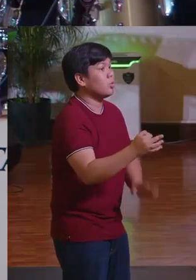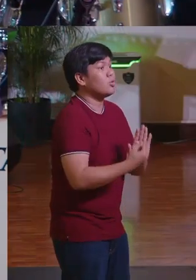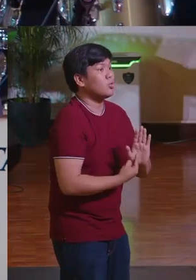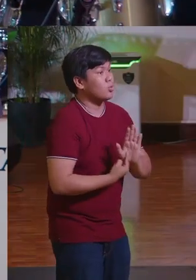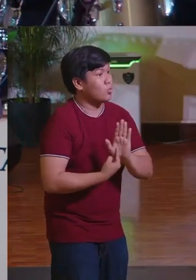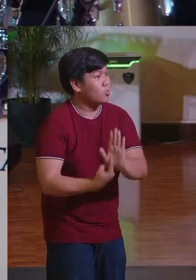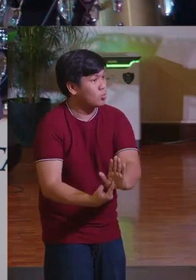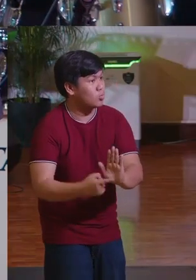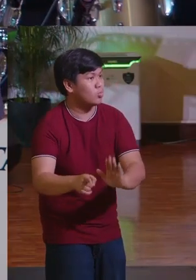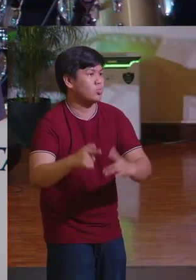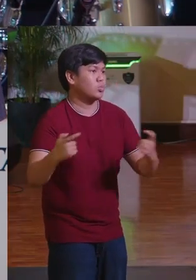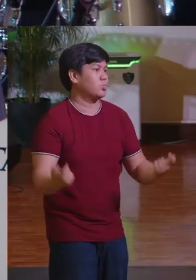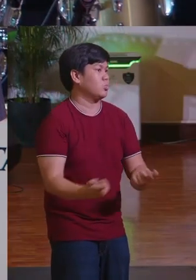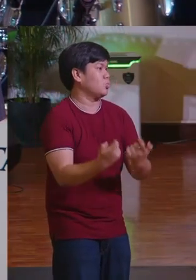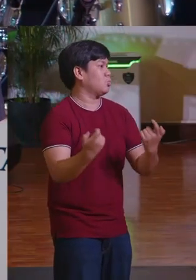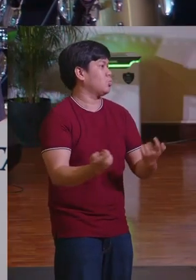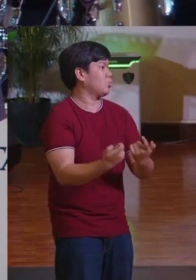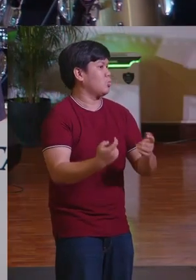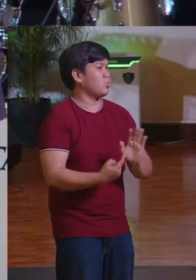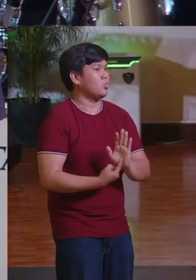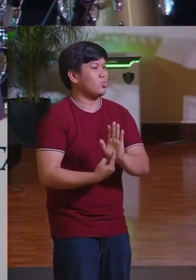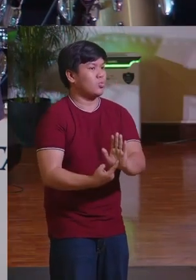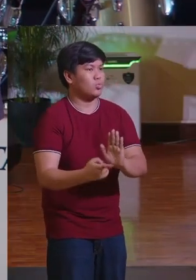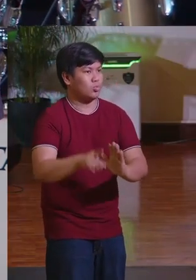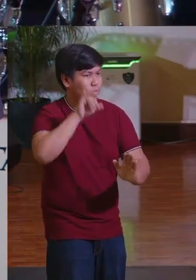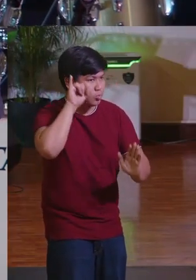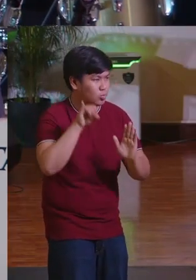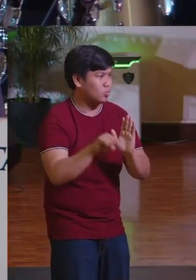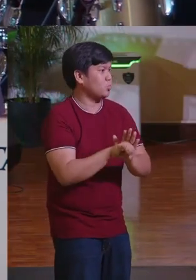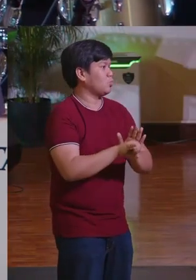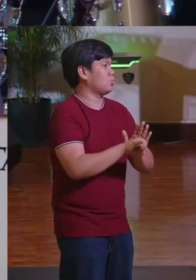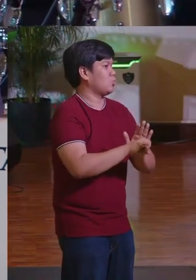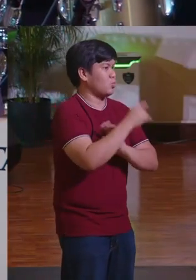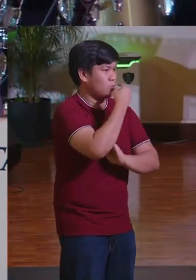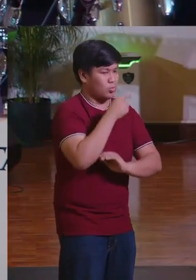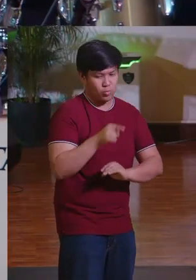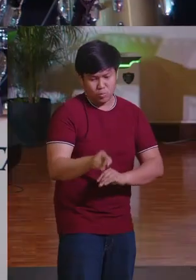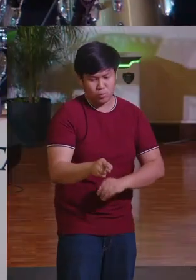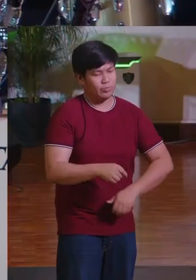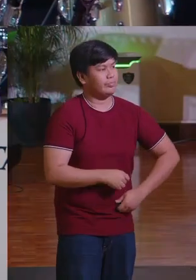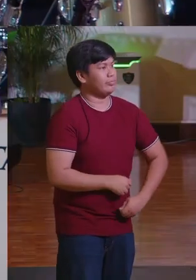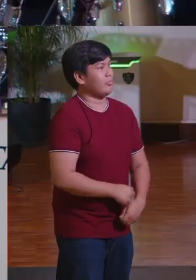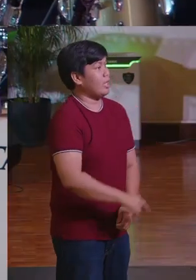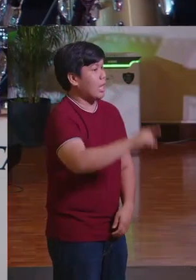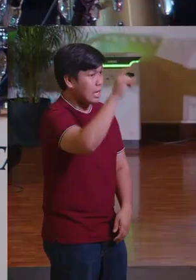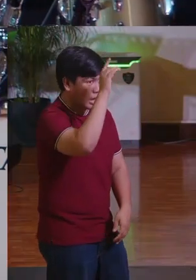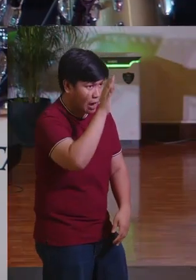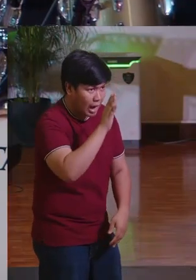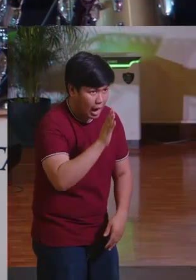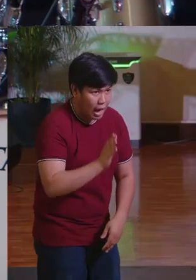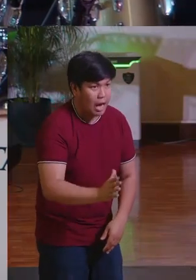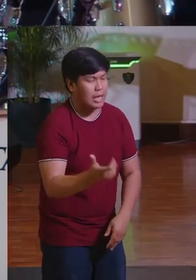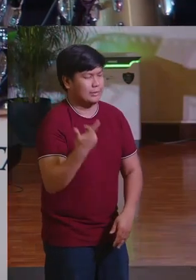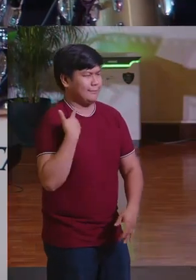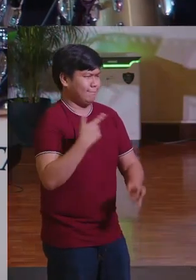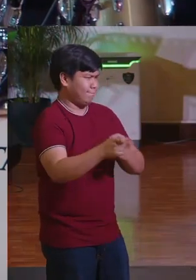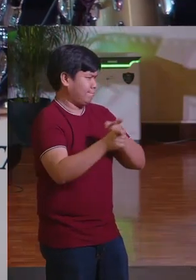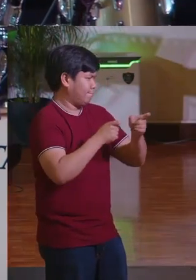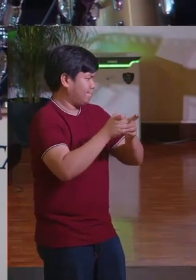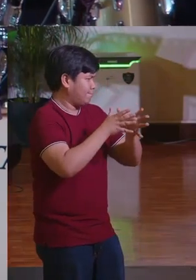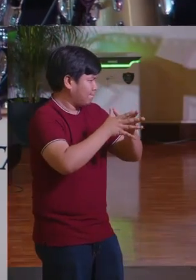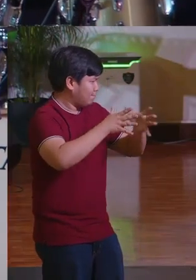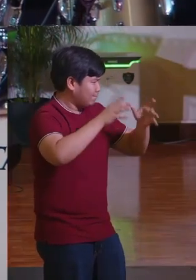about Jonah, who he was and what was he doing. Ang Panginoon po ay mayroong sovereign